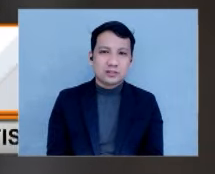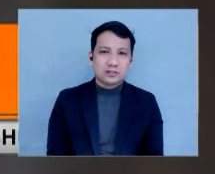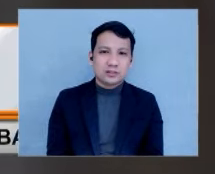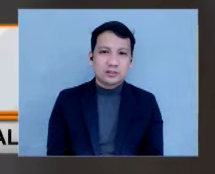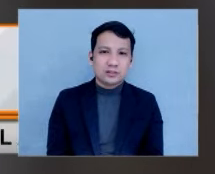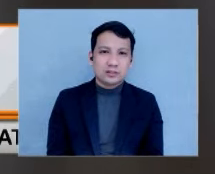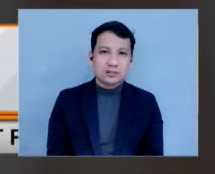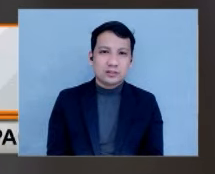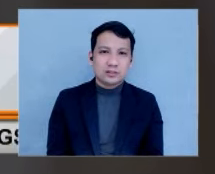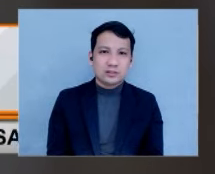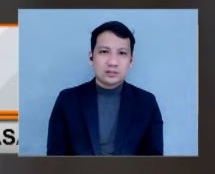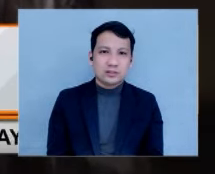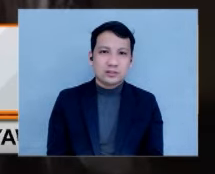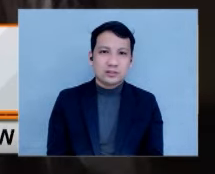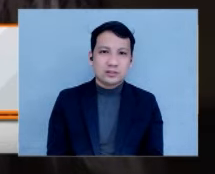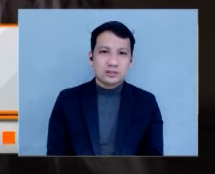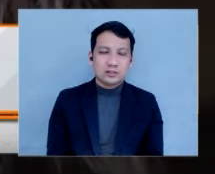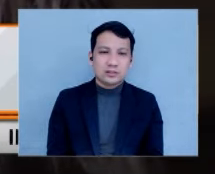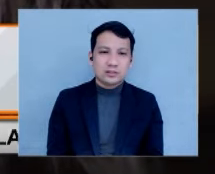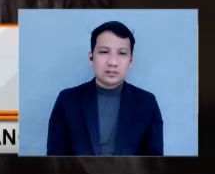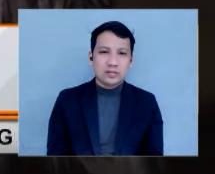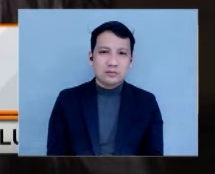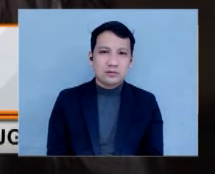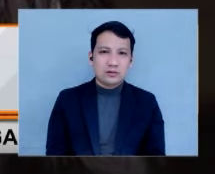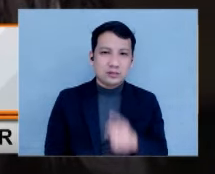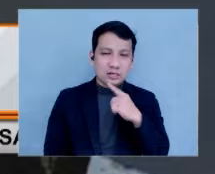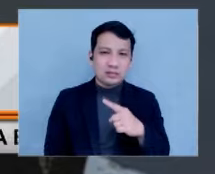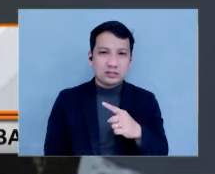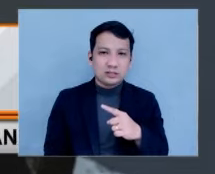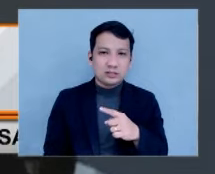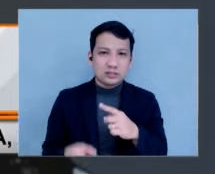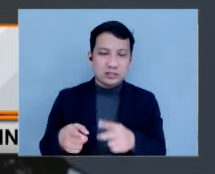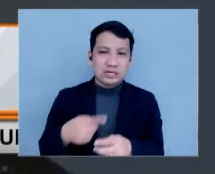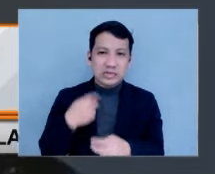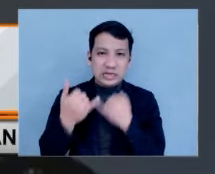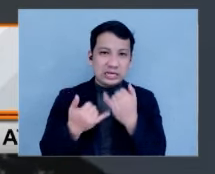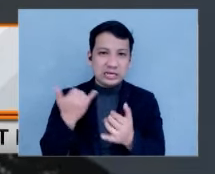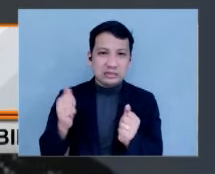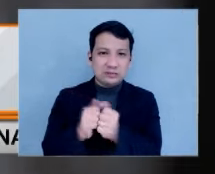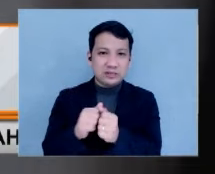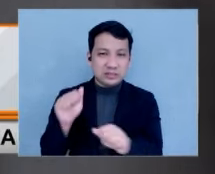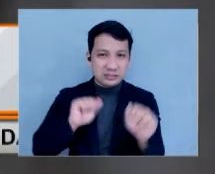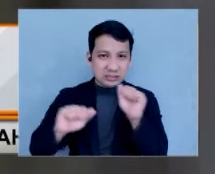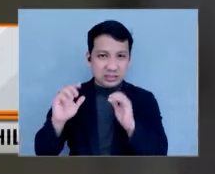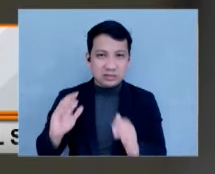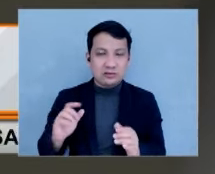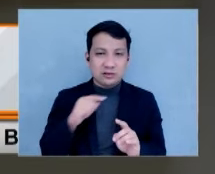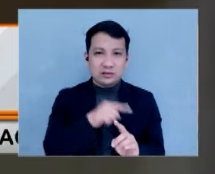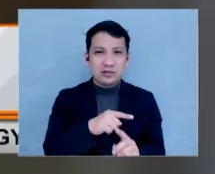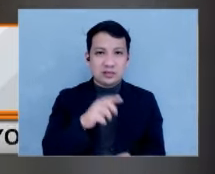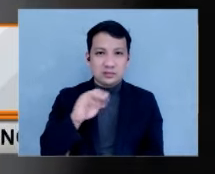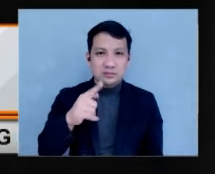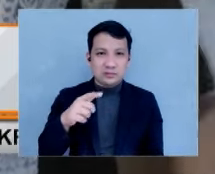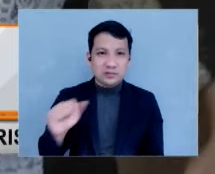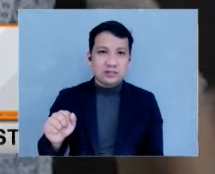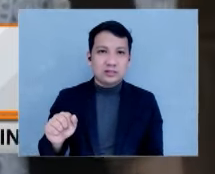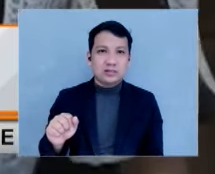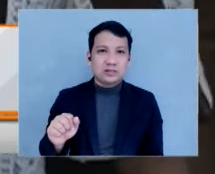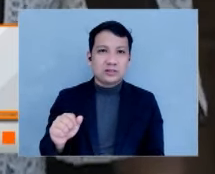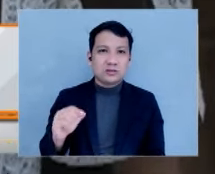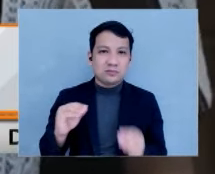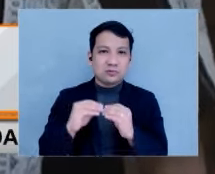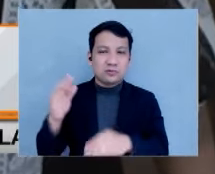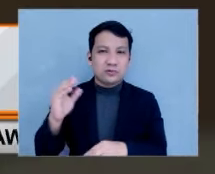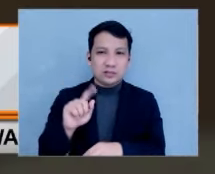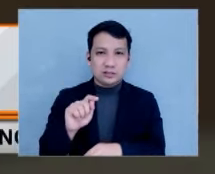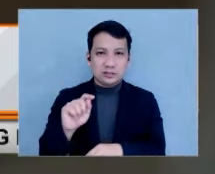Sagutin mo! Mula sa mga putol litid sigawan na mga eksena bilang si Miguel sa lalong lumalakas na TV5